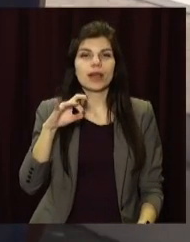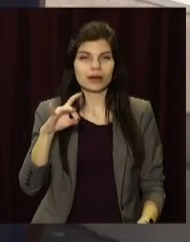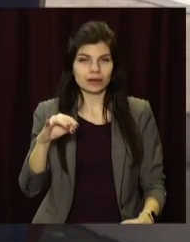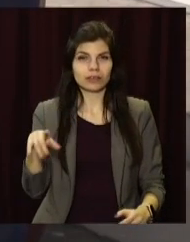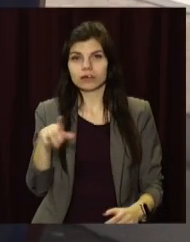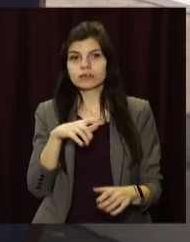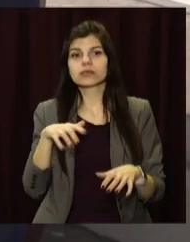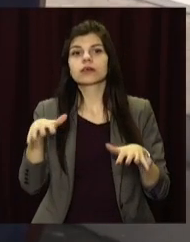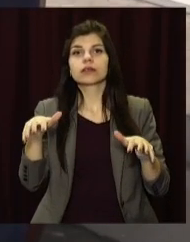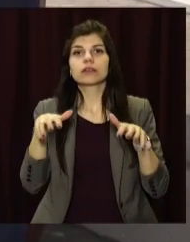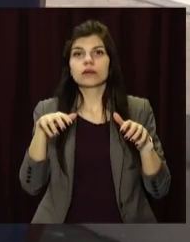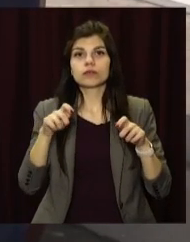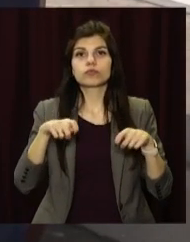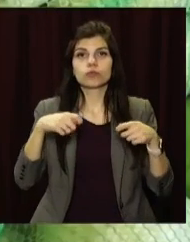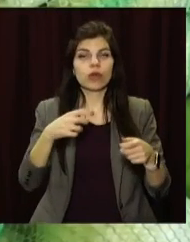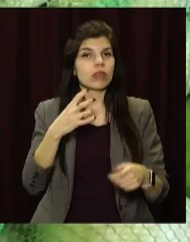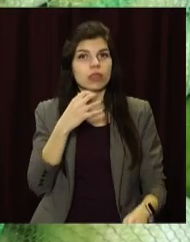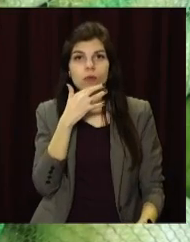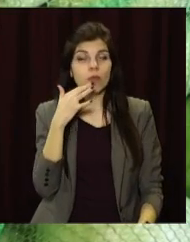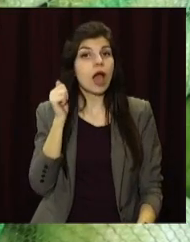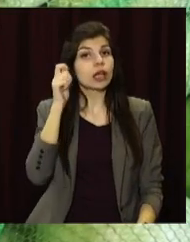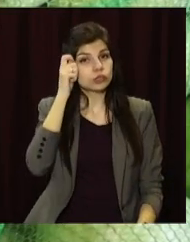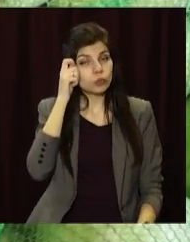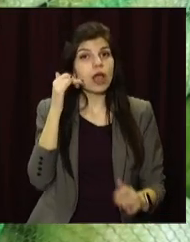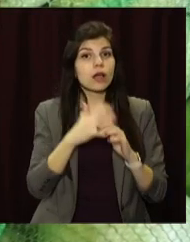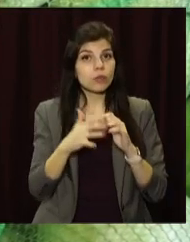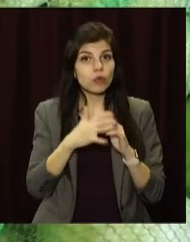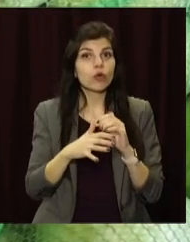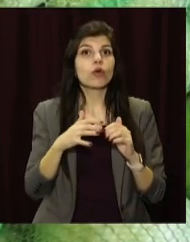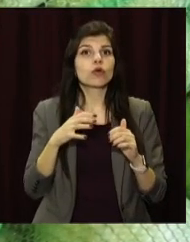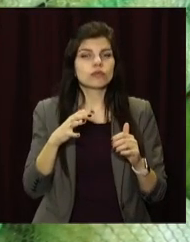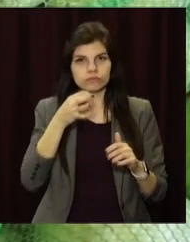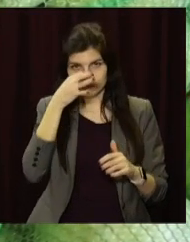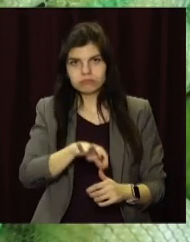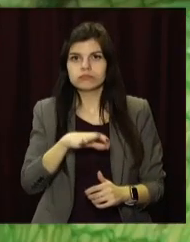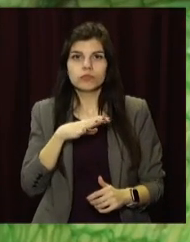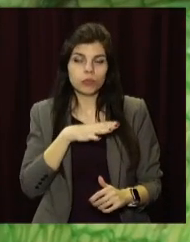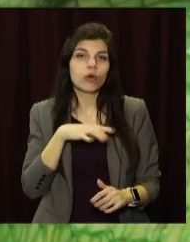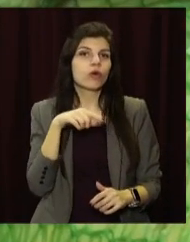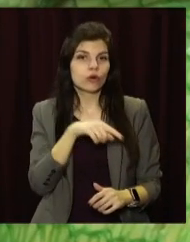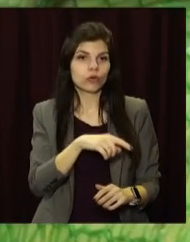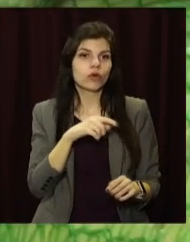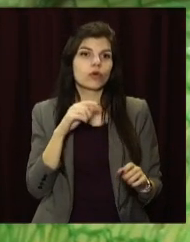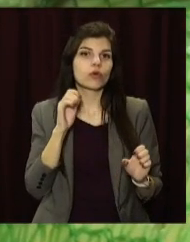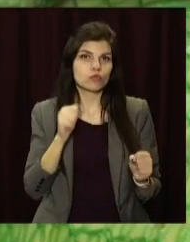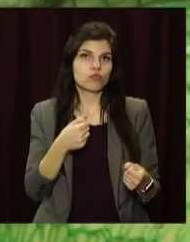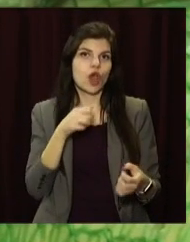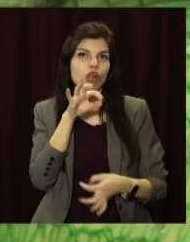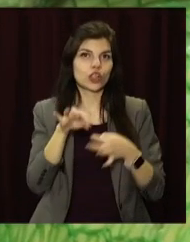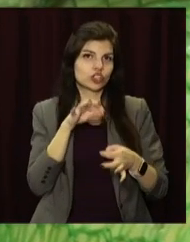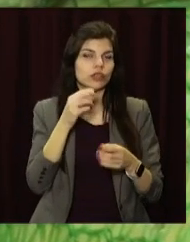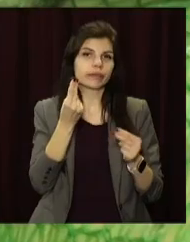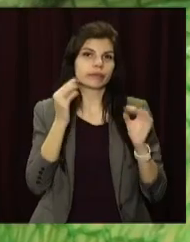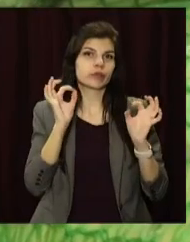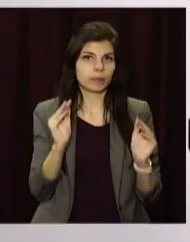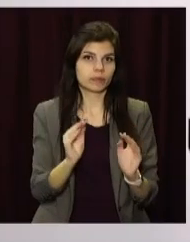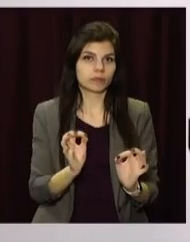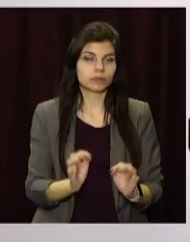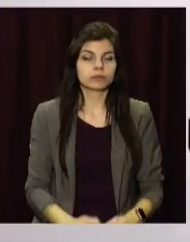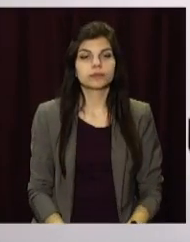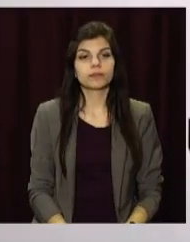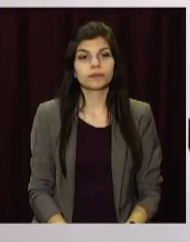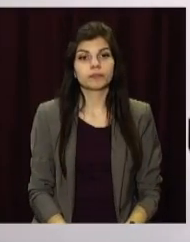називають традиційним. Адже саме навесні закінчуються запаси сезонних овочів та фруктів. Фахівці кажуть, на 1-2 гривні